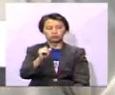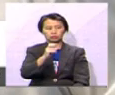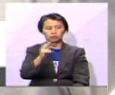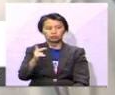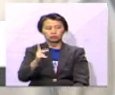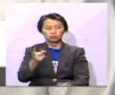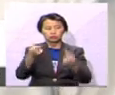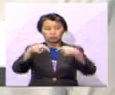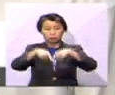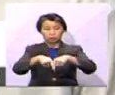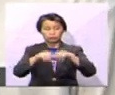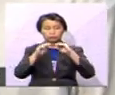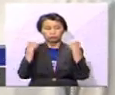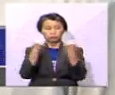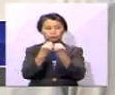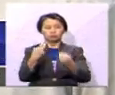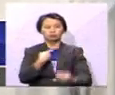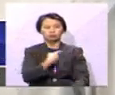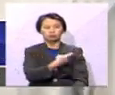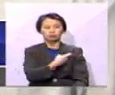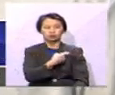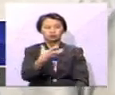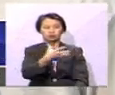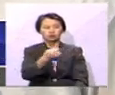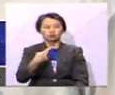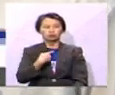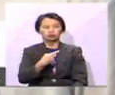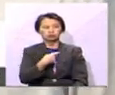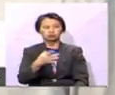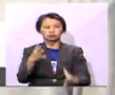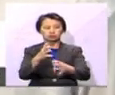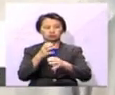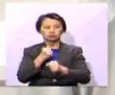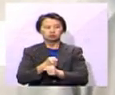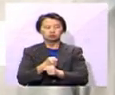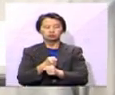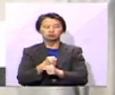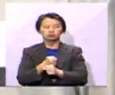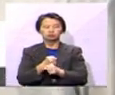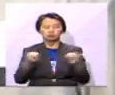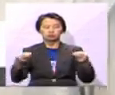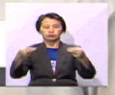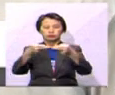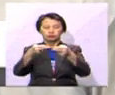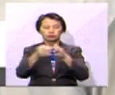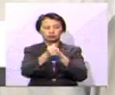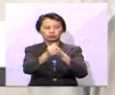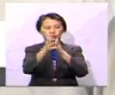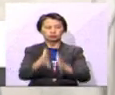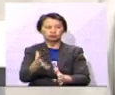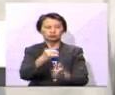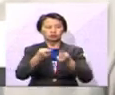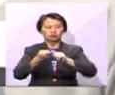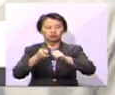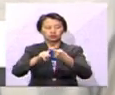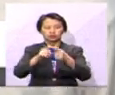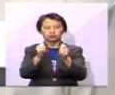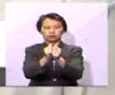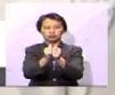masyarakat kita. Justeru, kita pun dapat menaikkan lagi hubungan pemimpin dan rakan-rakan kita dengan